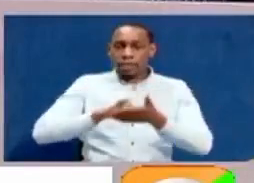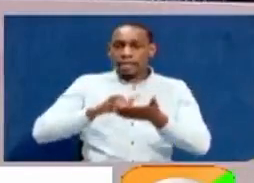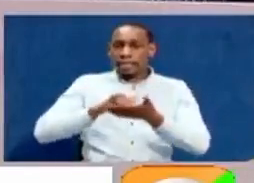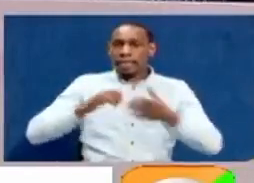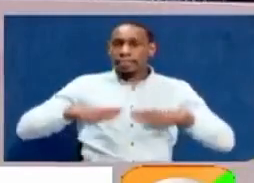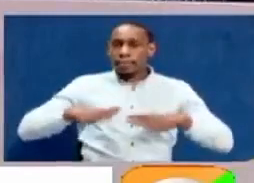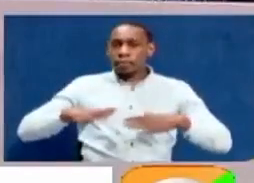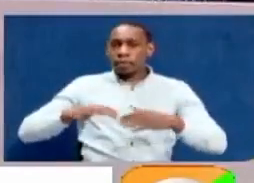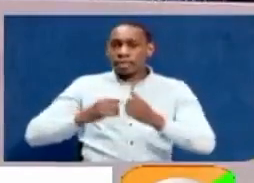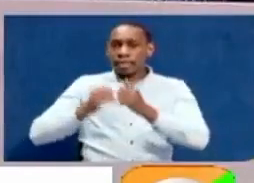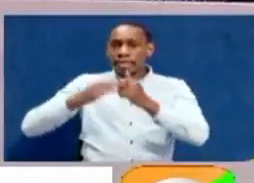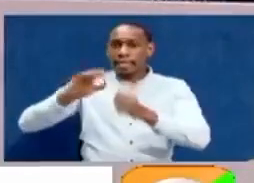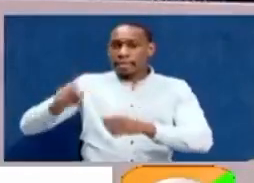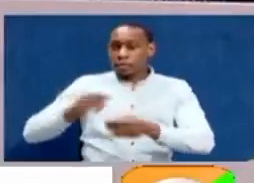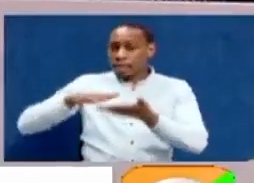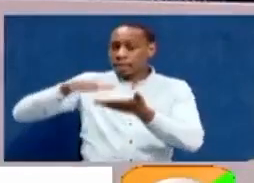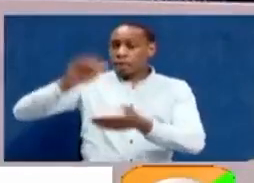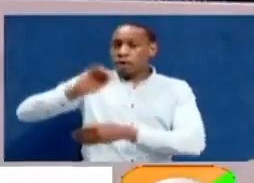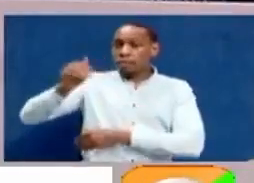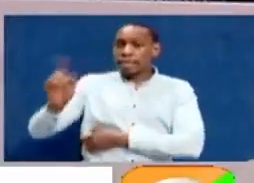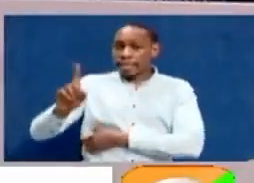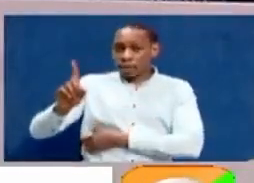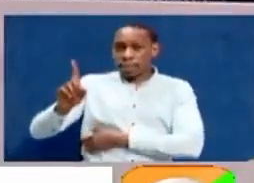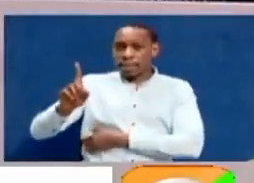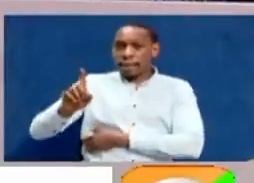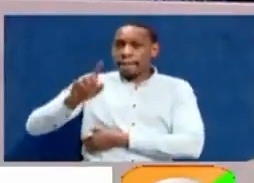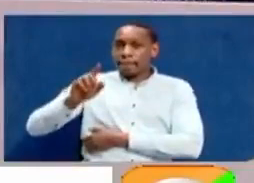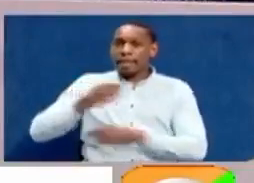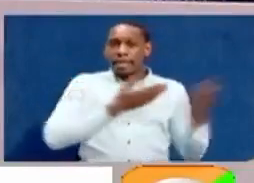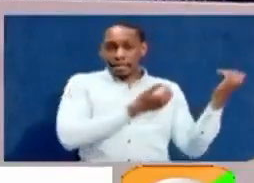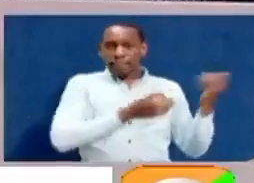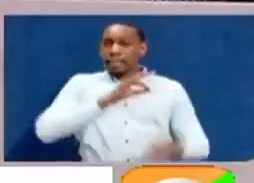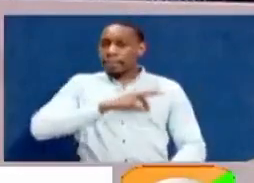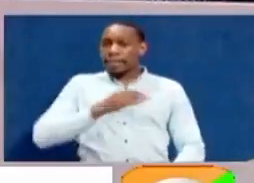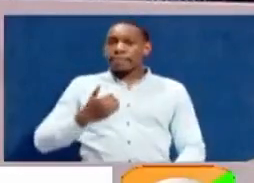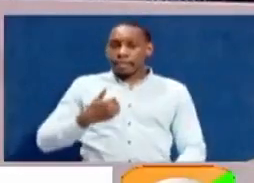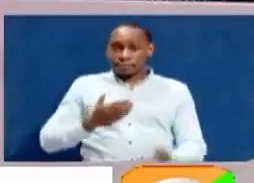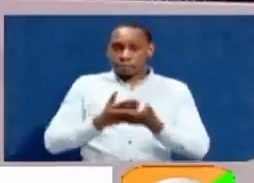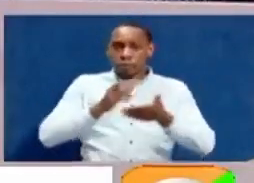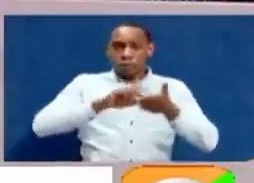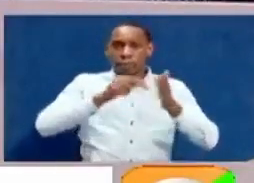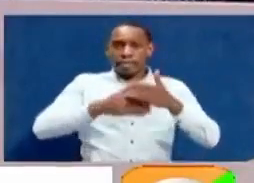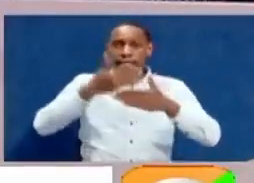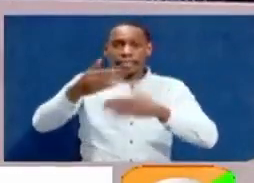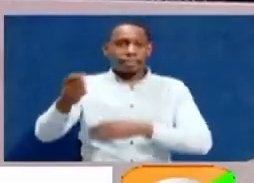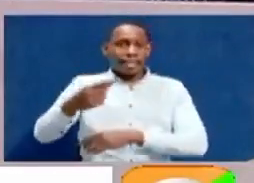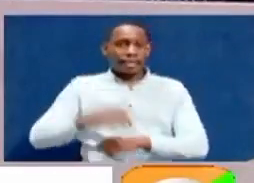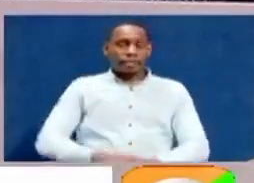wakazi 1018 zaidi wa kaunti ya Nairobi wanatarajiwa kunufaika na mradi huo mwezi ujao.